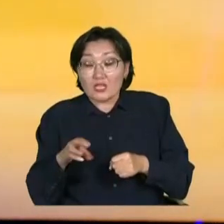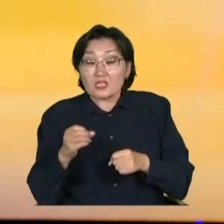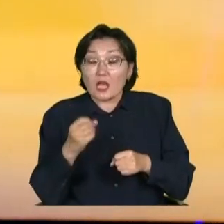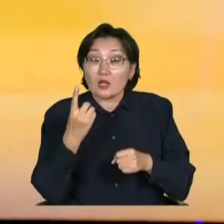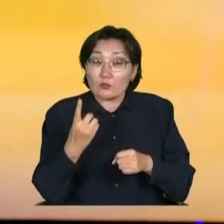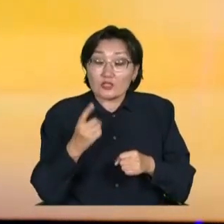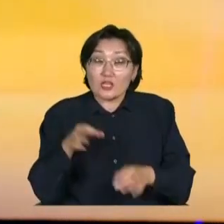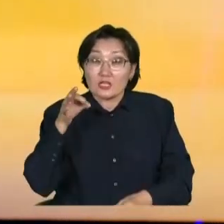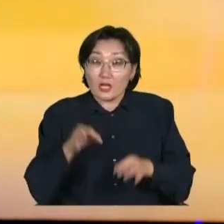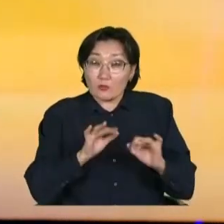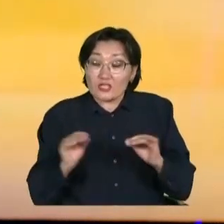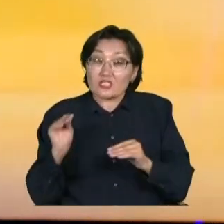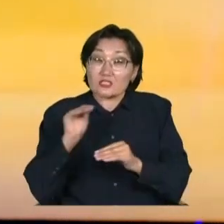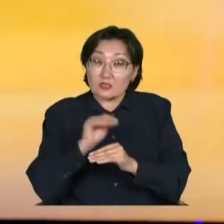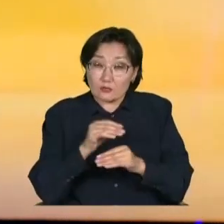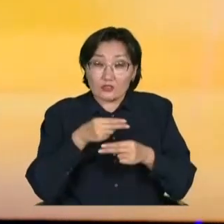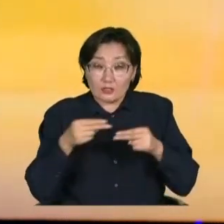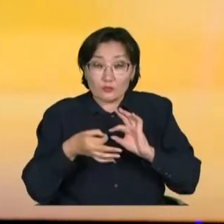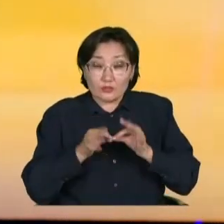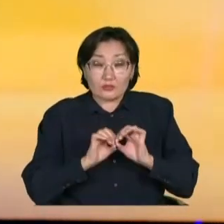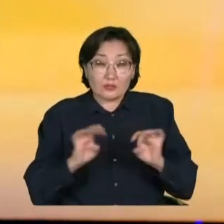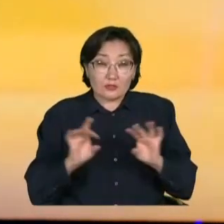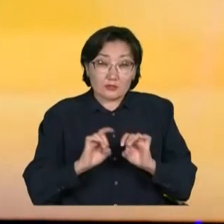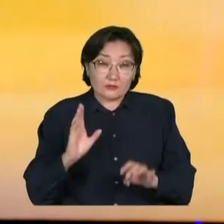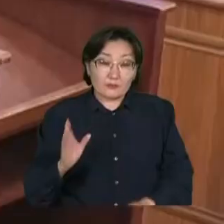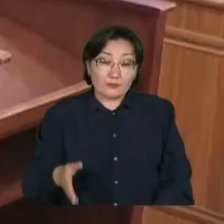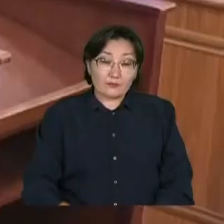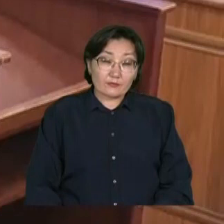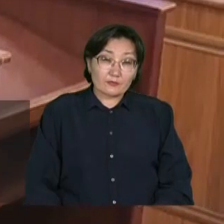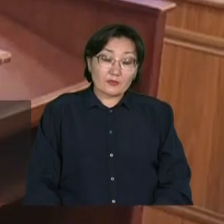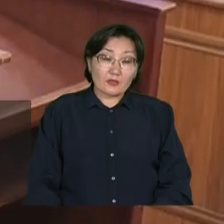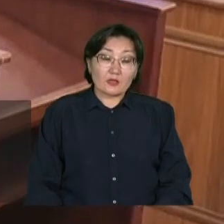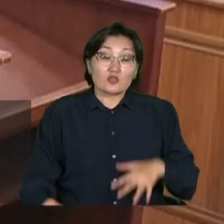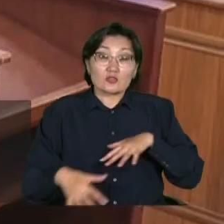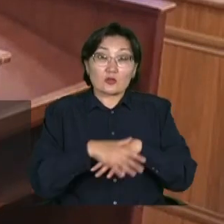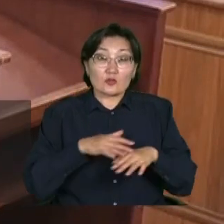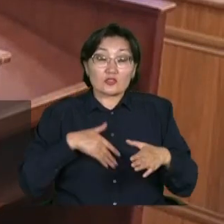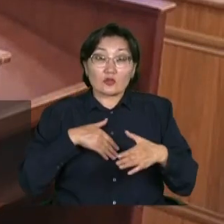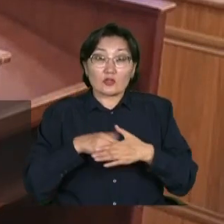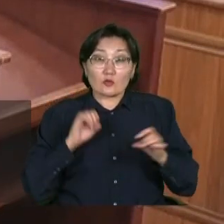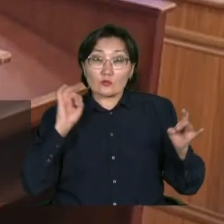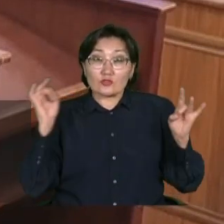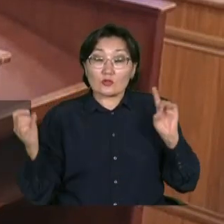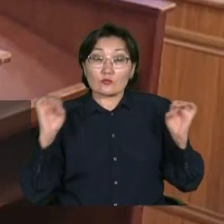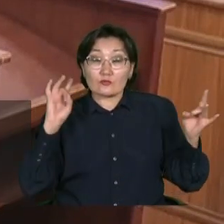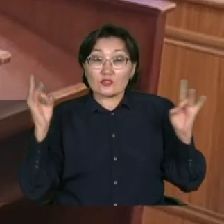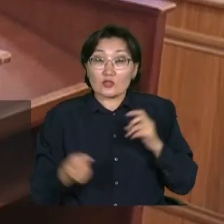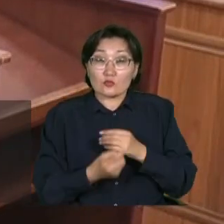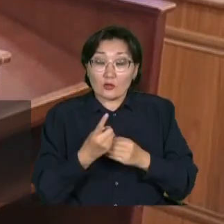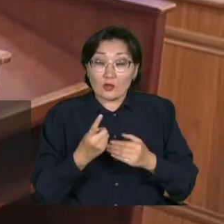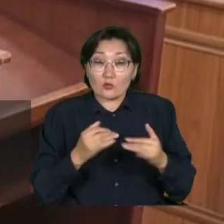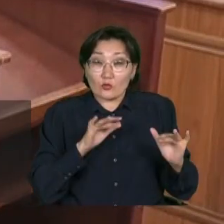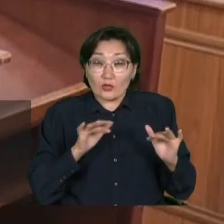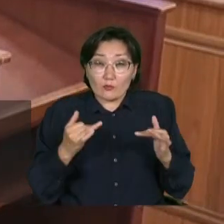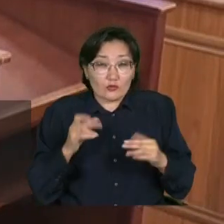тағы бір қылмыстық іс қосылды. Тақырыпта тілші тарқатсын. Қоғамда үлкен резонанс туғызған оқиғаның нүктесі бүгінде